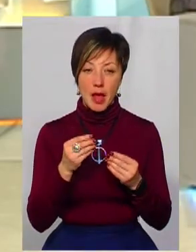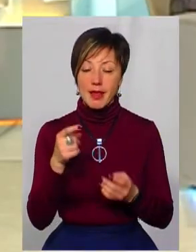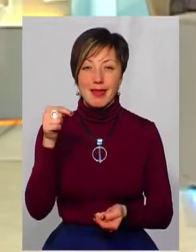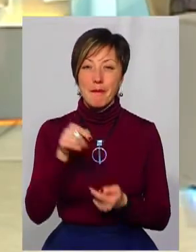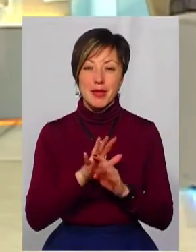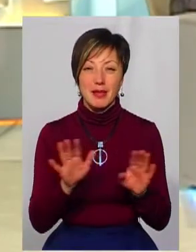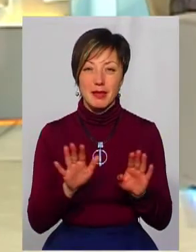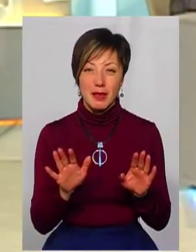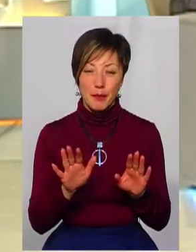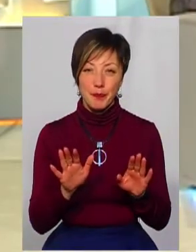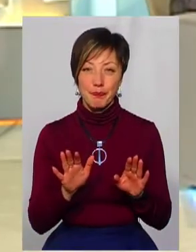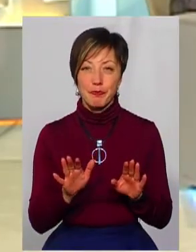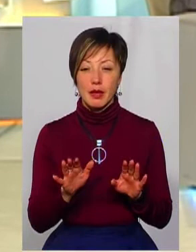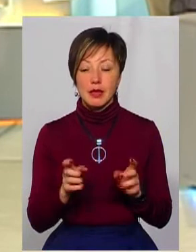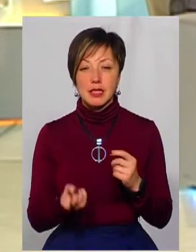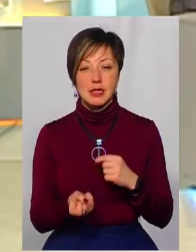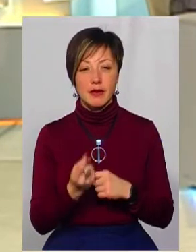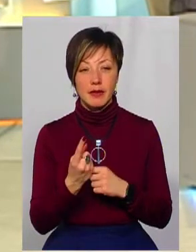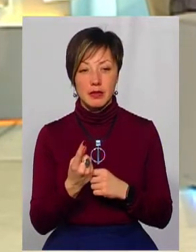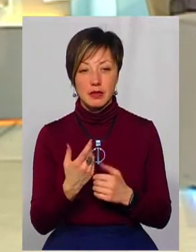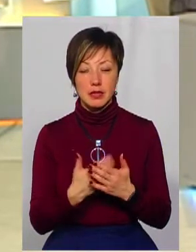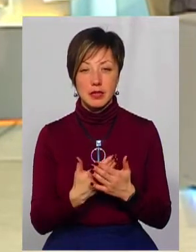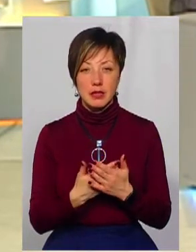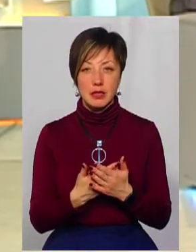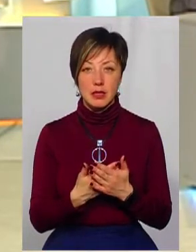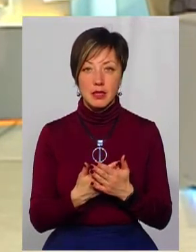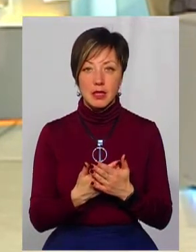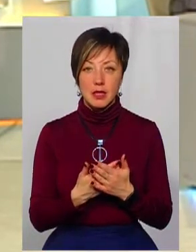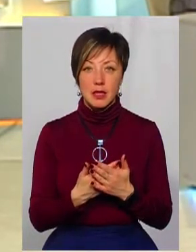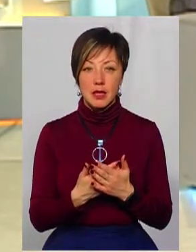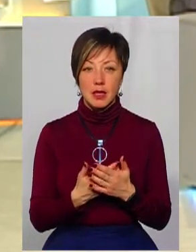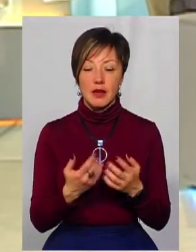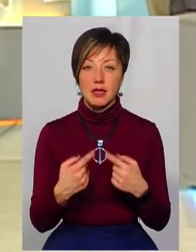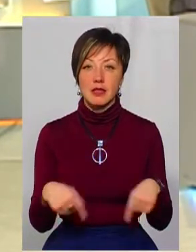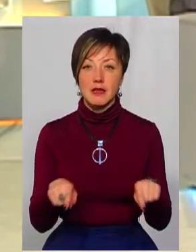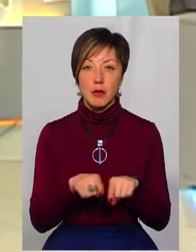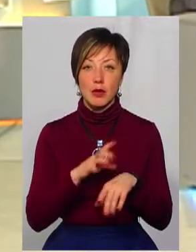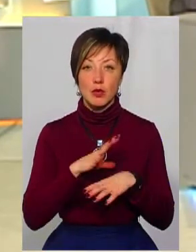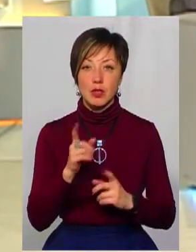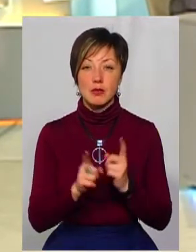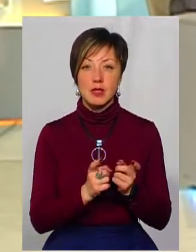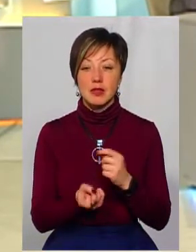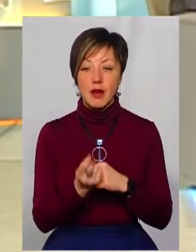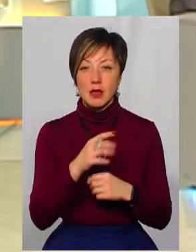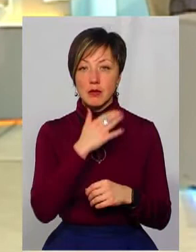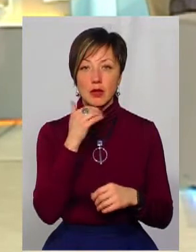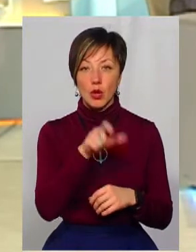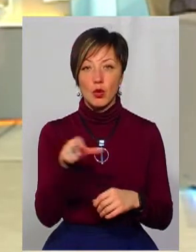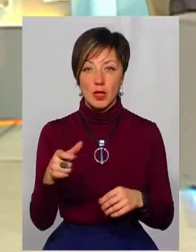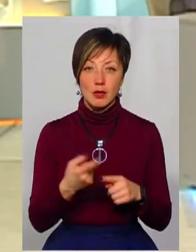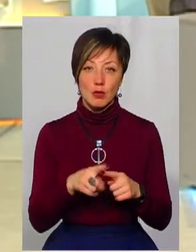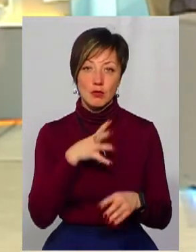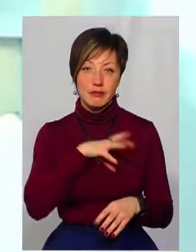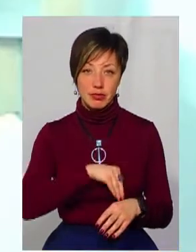підійде. Тут з'явилося, ну, так як в якій сфері би не були зміни, з'являється куча людей, які стараються на